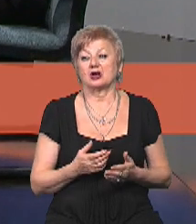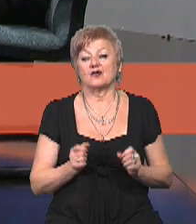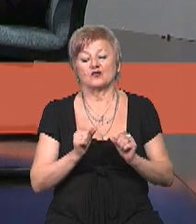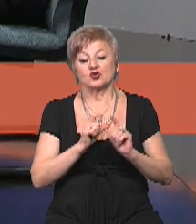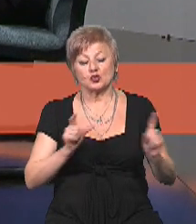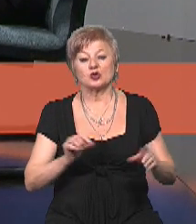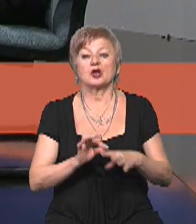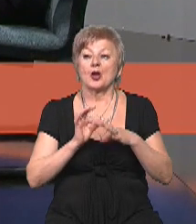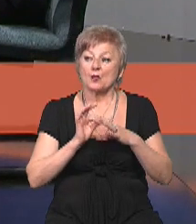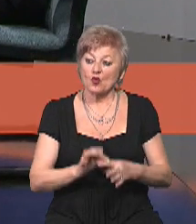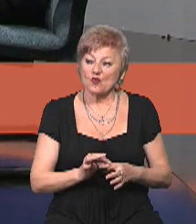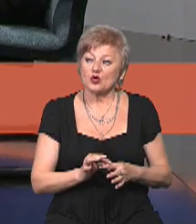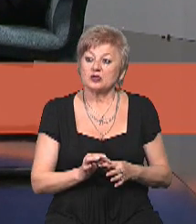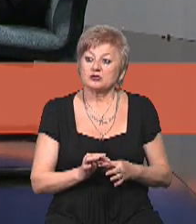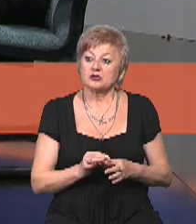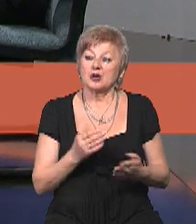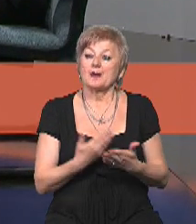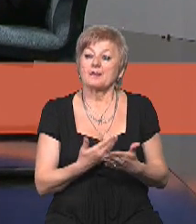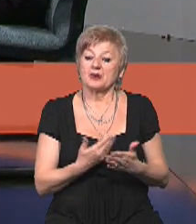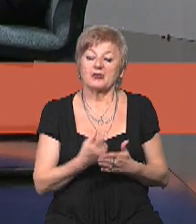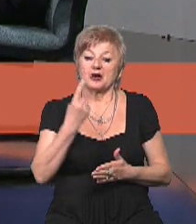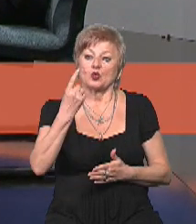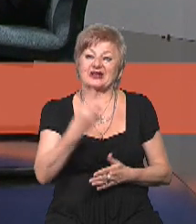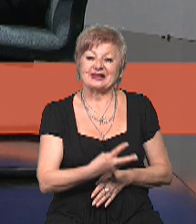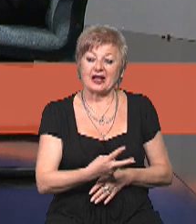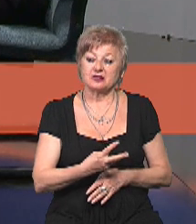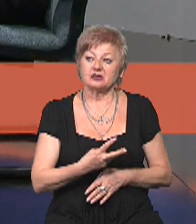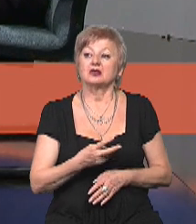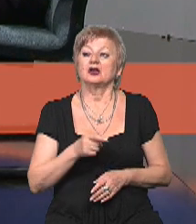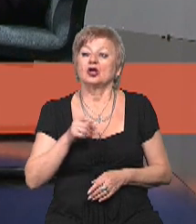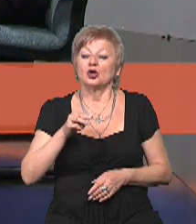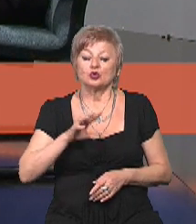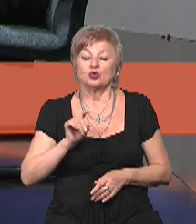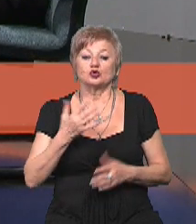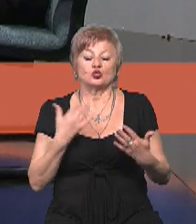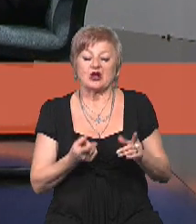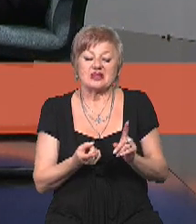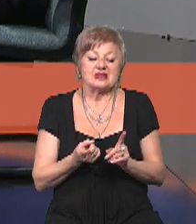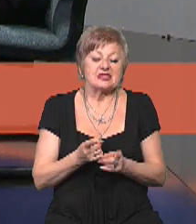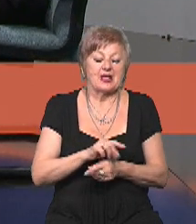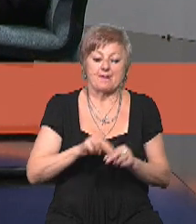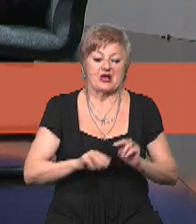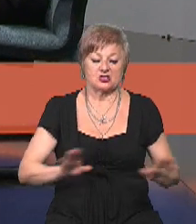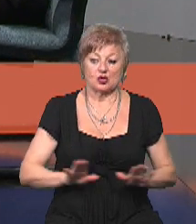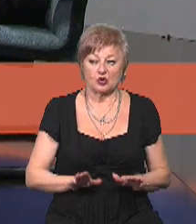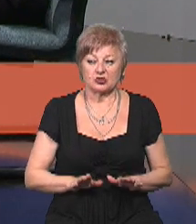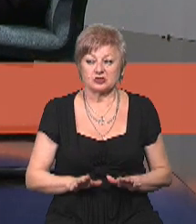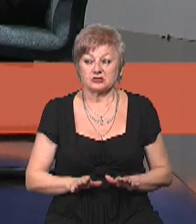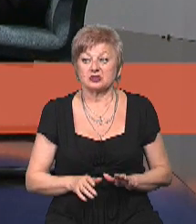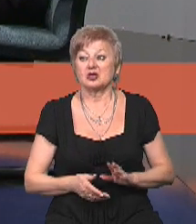психологи проводили, і ми теж. Приблизно третина та, яка ще не перелаштувалася. Хоч ми навчили